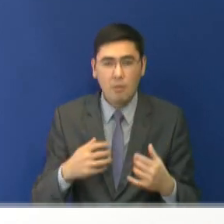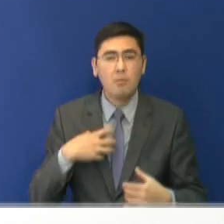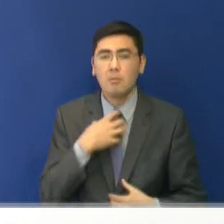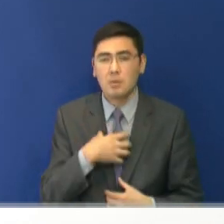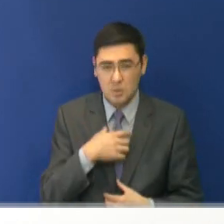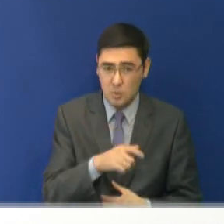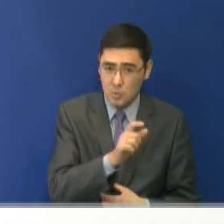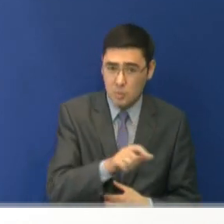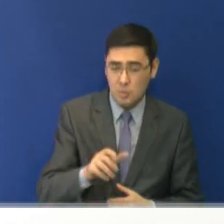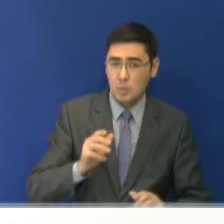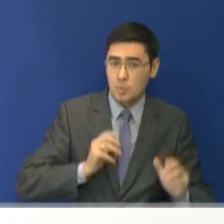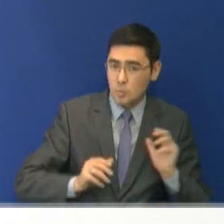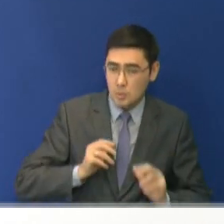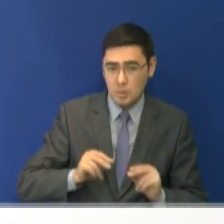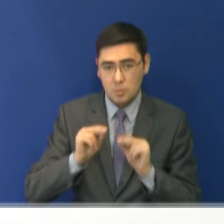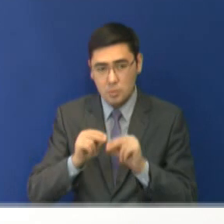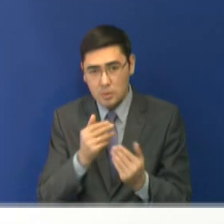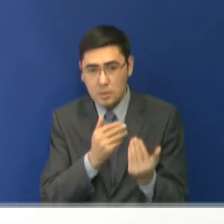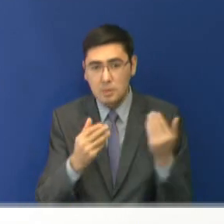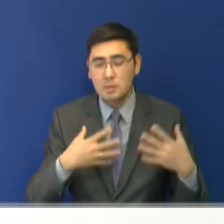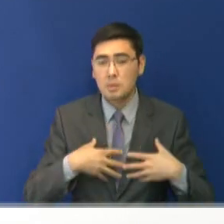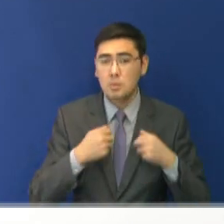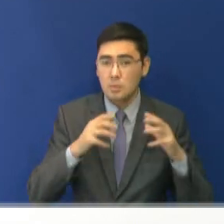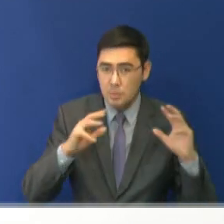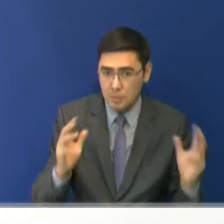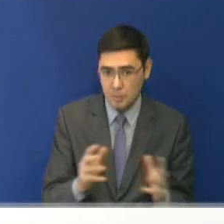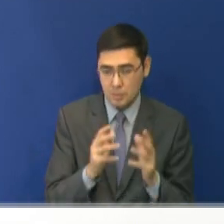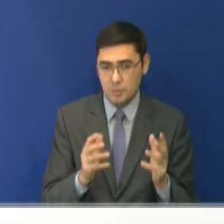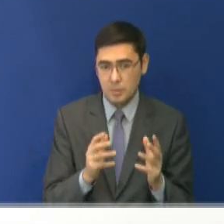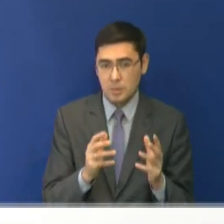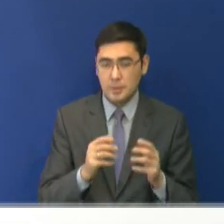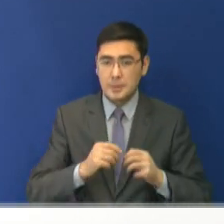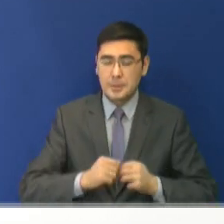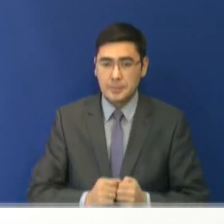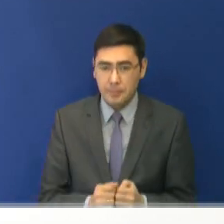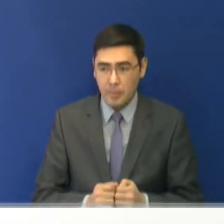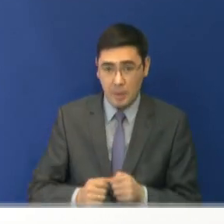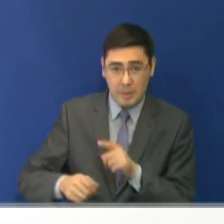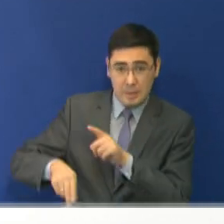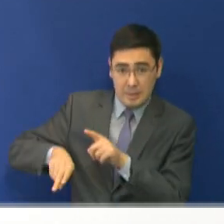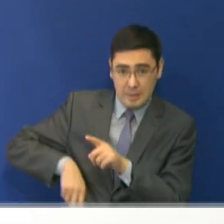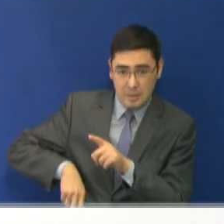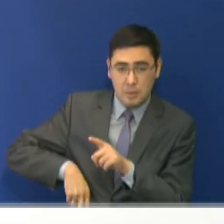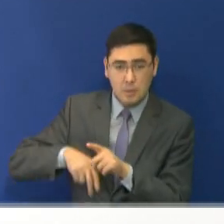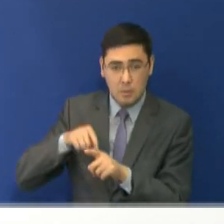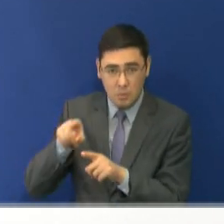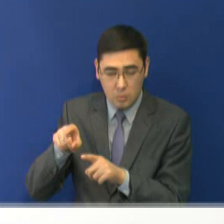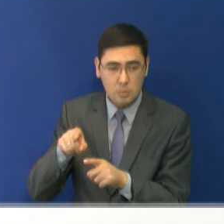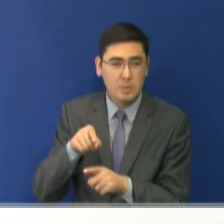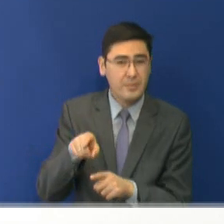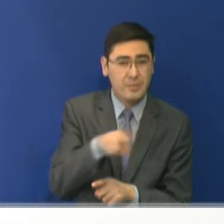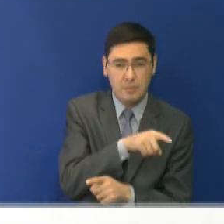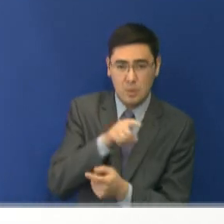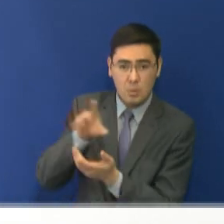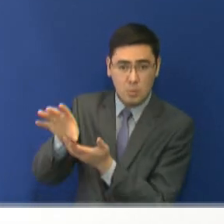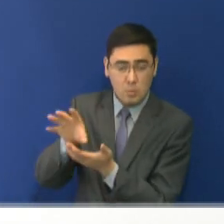каждом совещании, регулярно проводимом управлением образования с руководством колледжа. В этих условиях директор, который является примером для всех своих работников